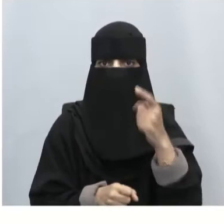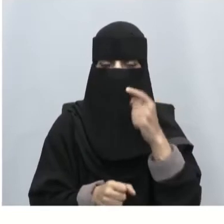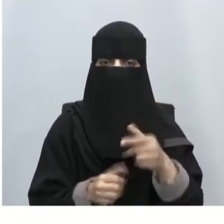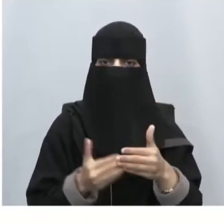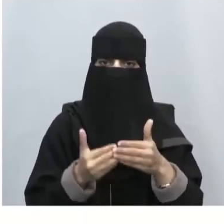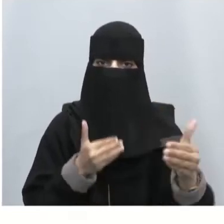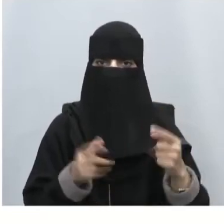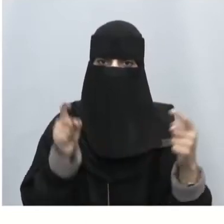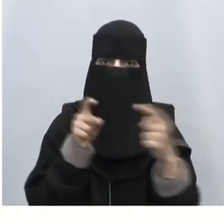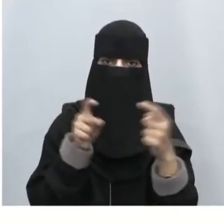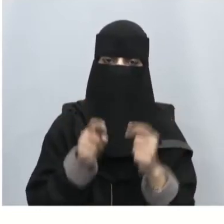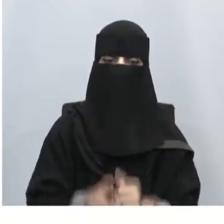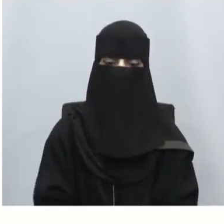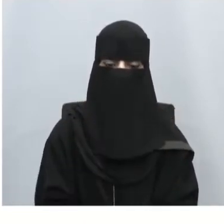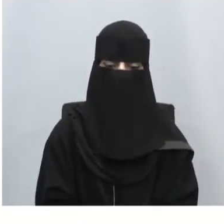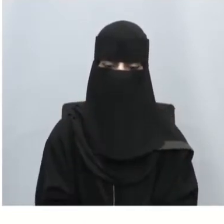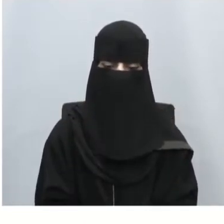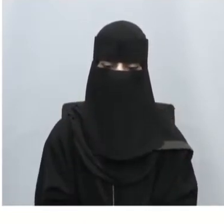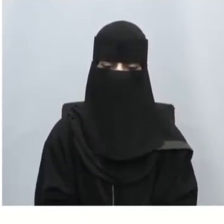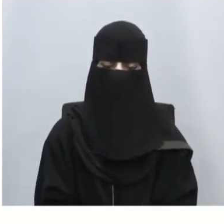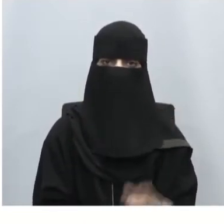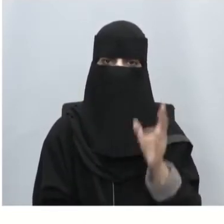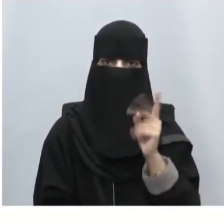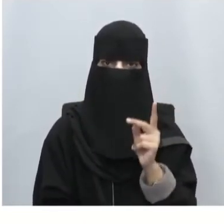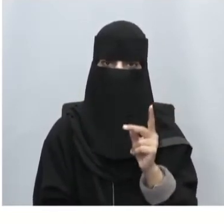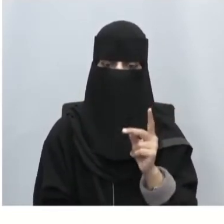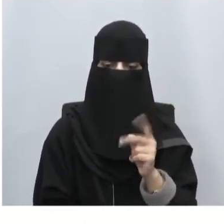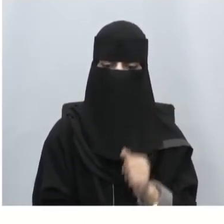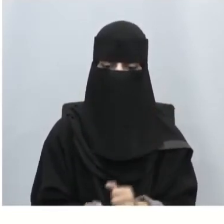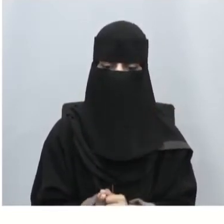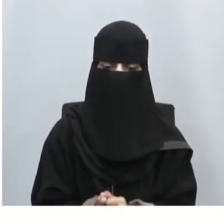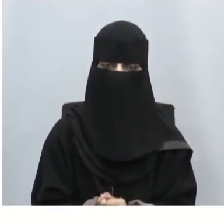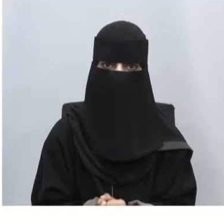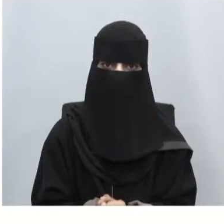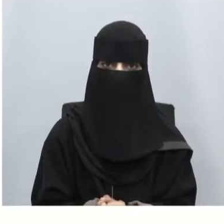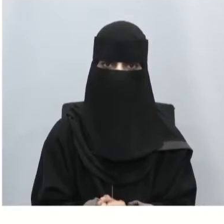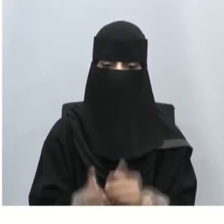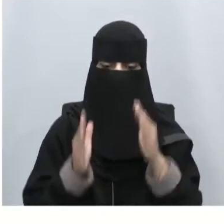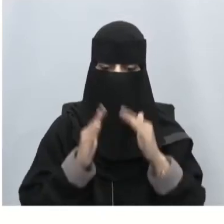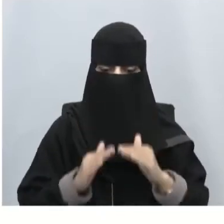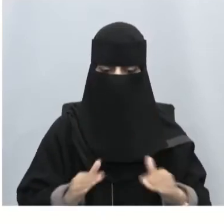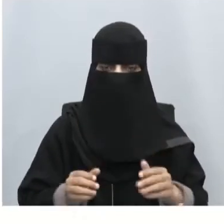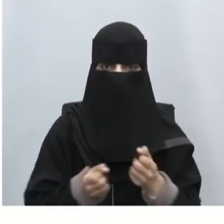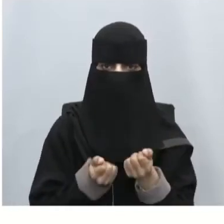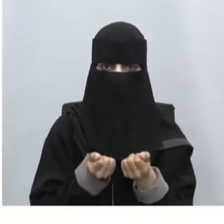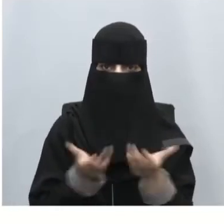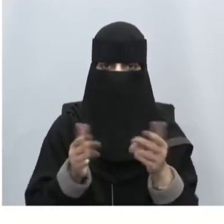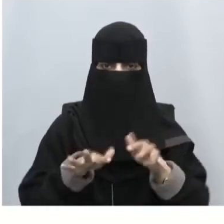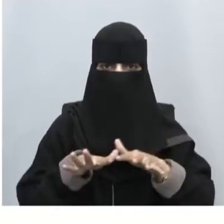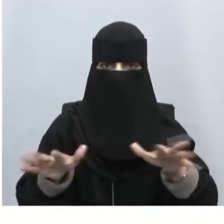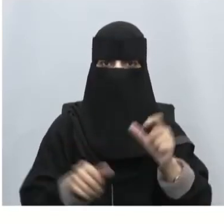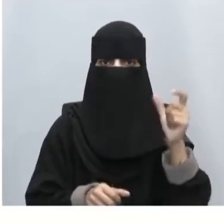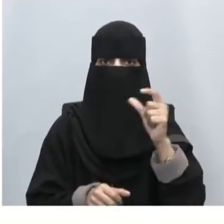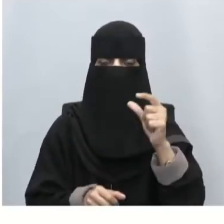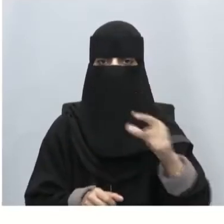هذه الاعتداءات بعد ذلك قام المسلمين بتامين حريه نشر الدين الاسلامي